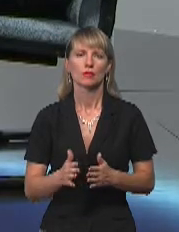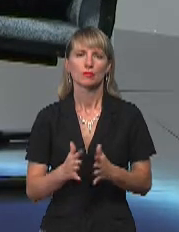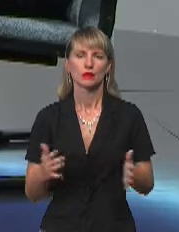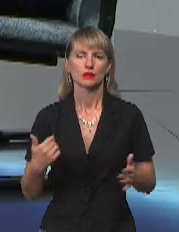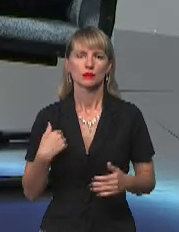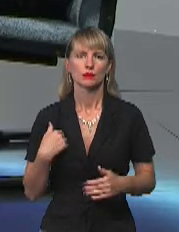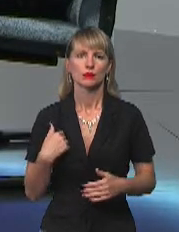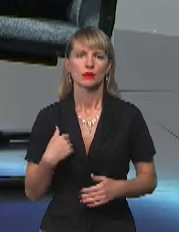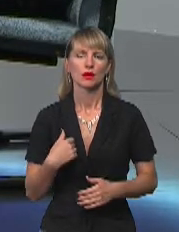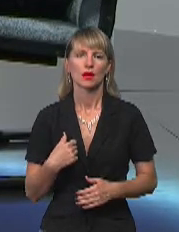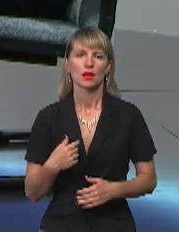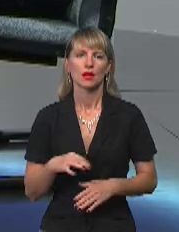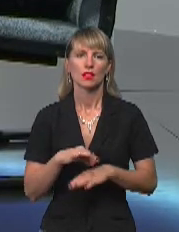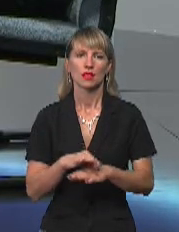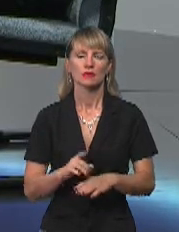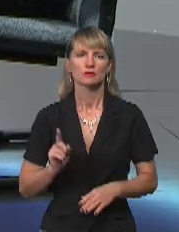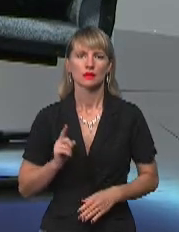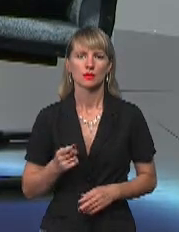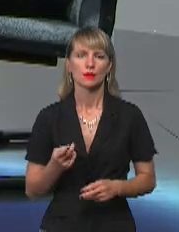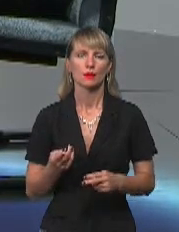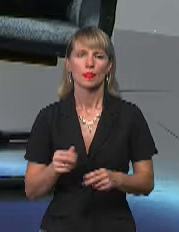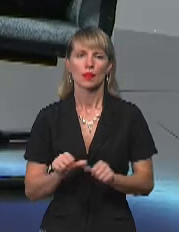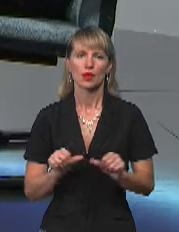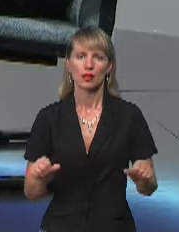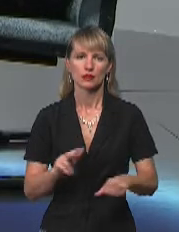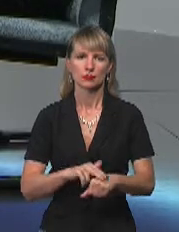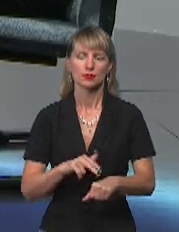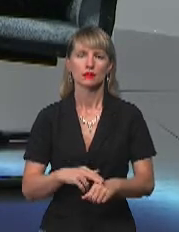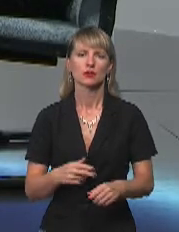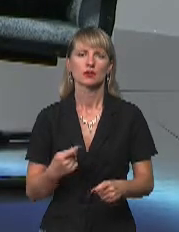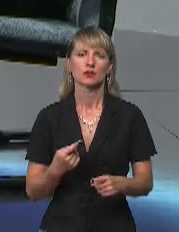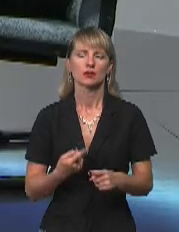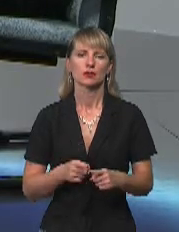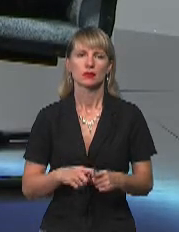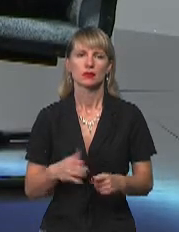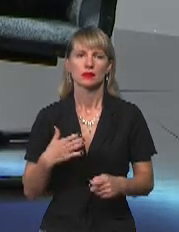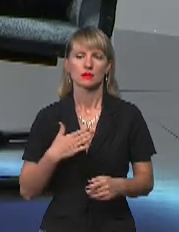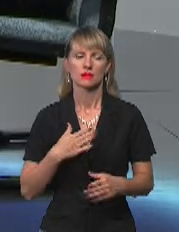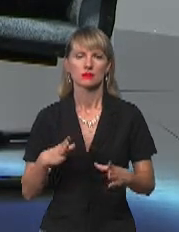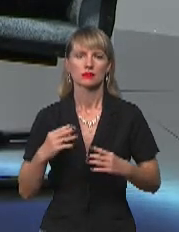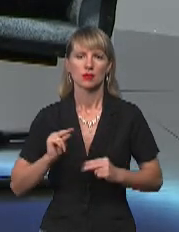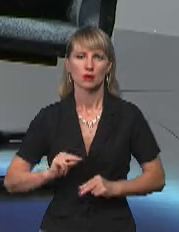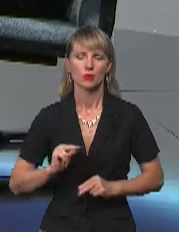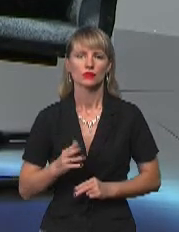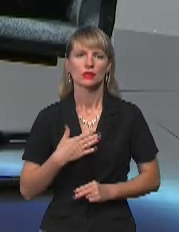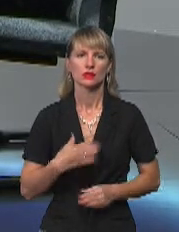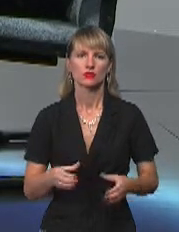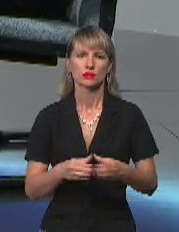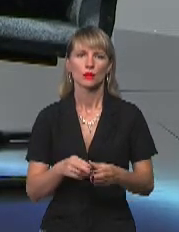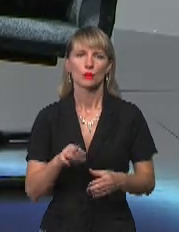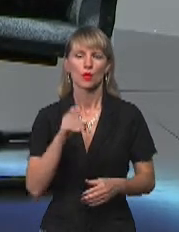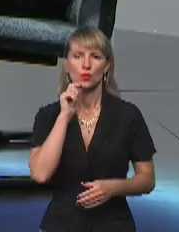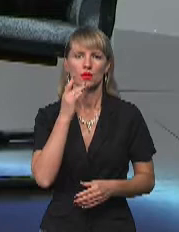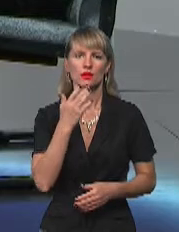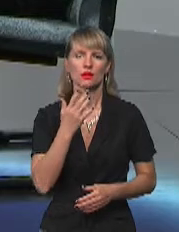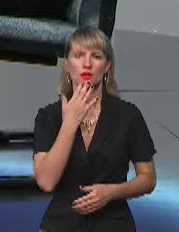нарядів, несли спільно з працівниками поліції, то з 1 серпня наші військовослужбовці, наші частини, як і по Україні Національної